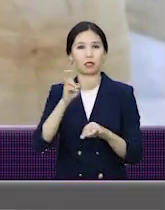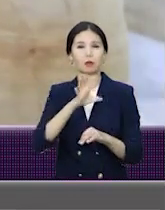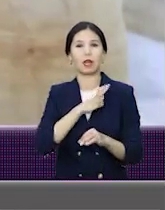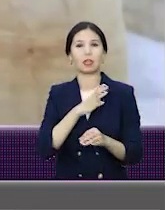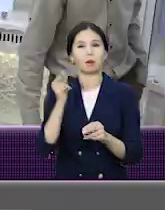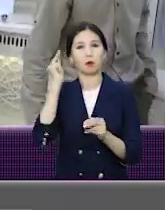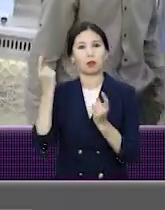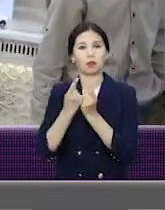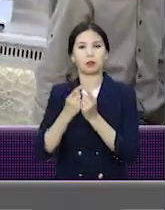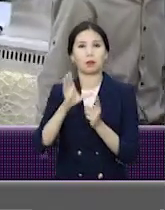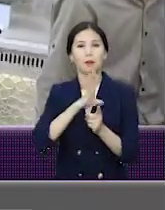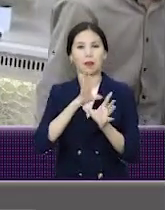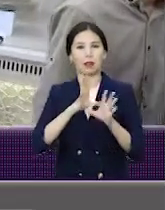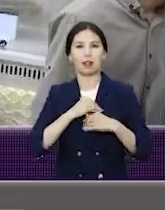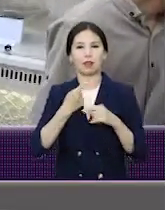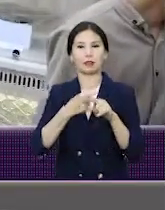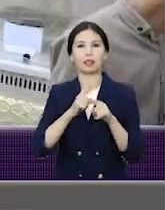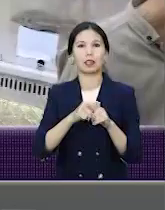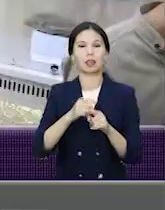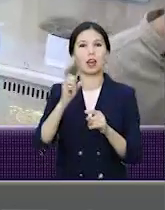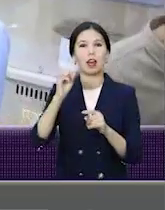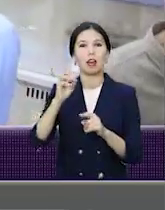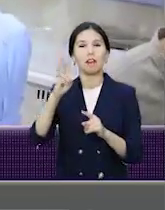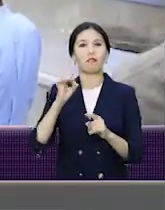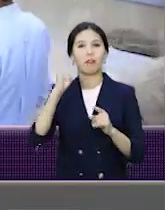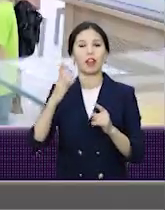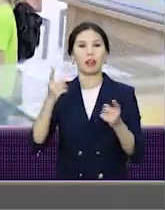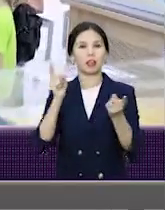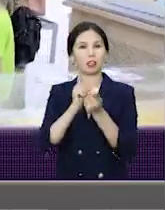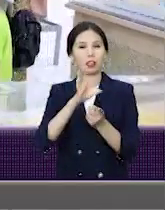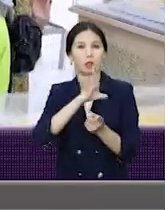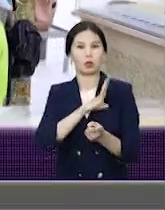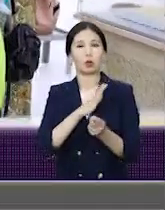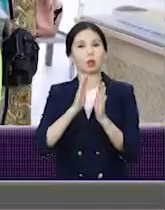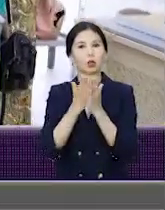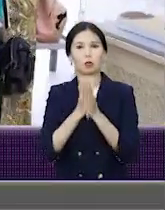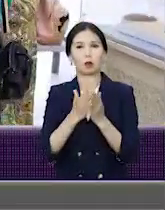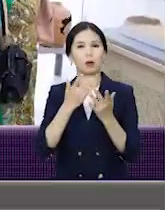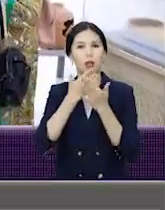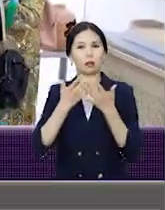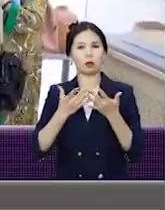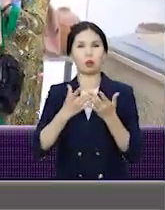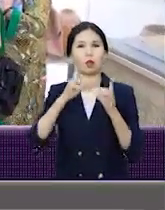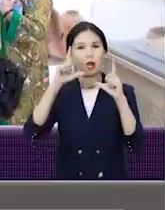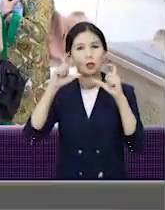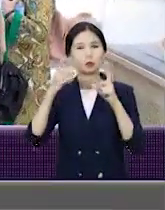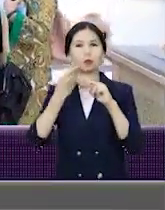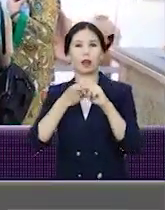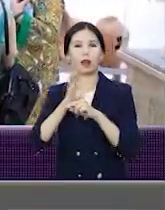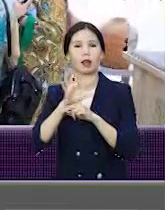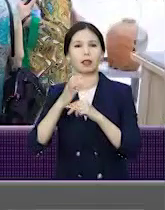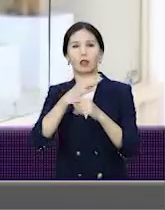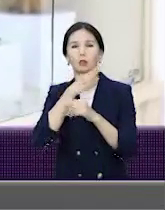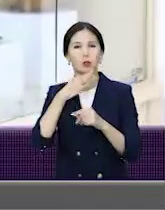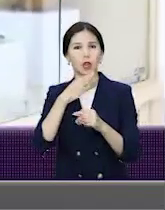keldim kursdoshlarim bilan. Bu yerda sizlarga tatigulik eksponatlar, kitoblar, bu har xil buyumlar, suratlar juda